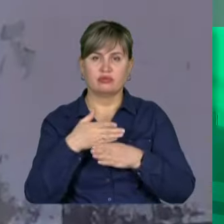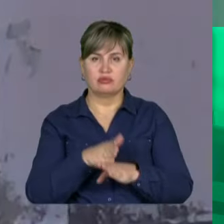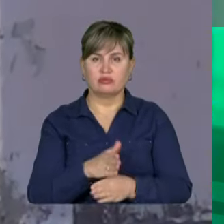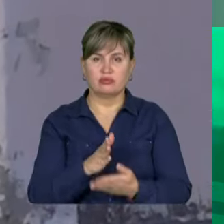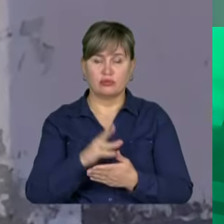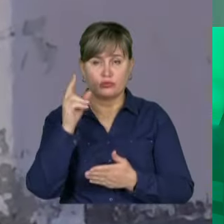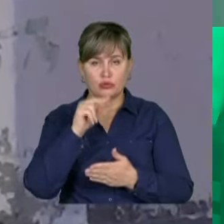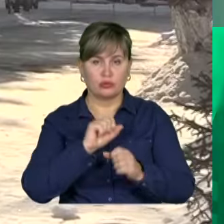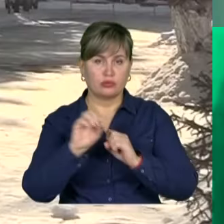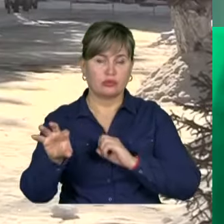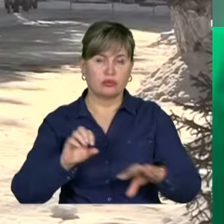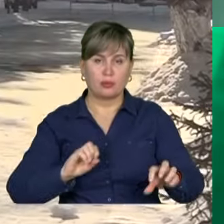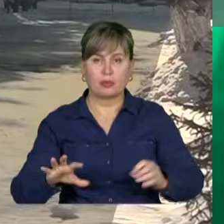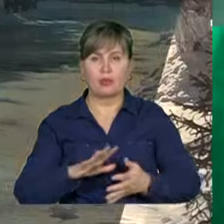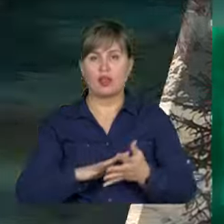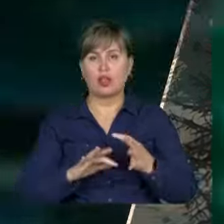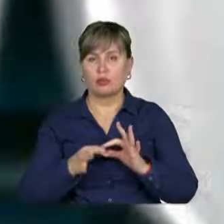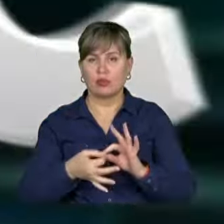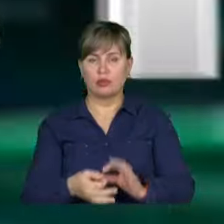разным частям города. Подробности в выпуске.